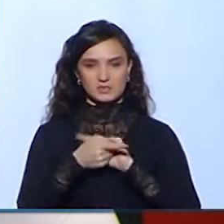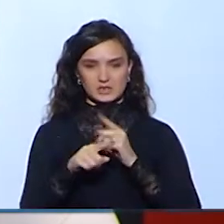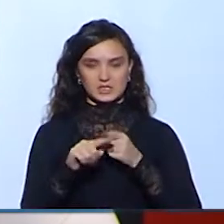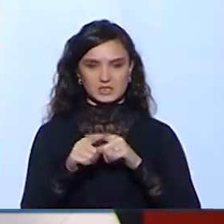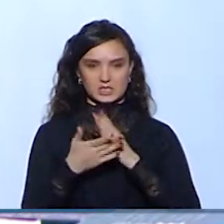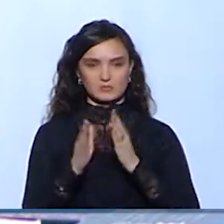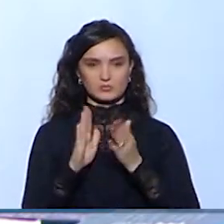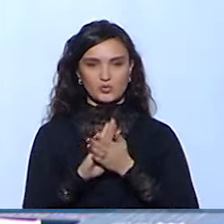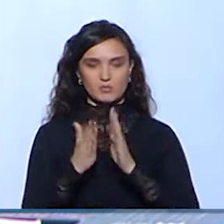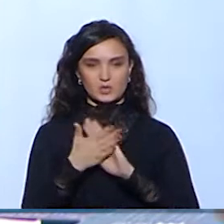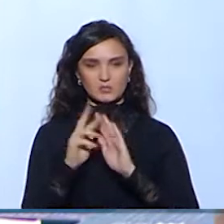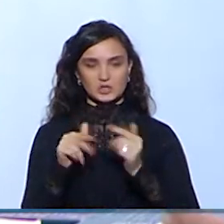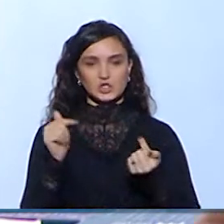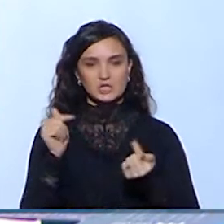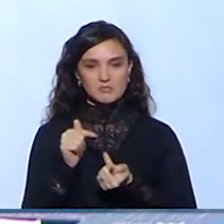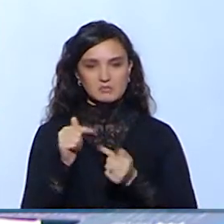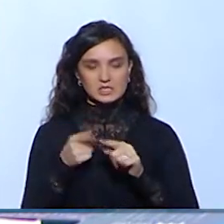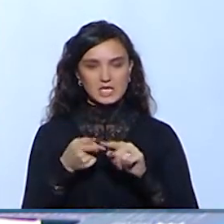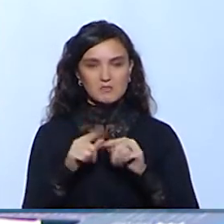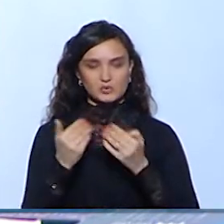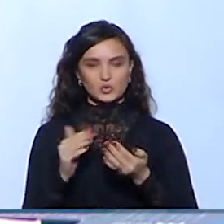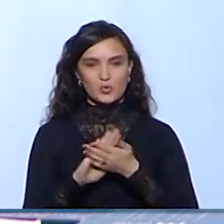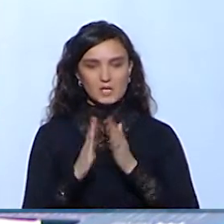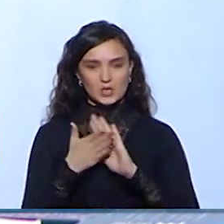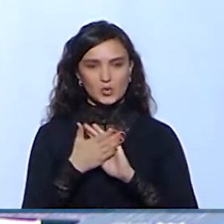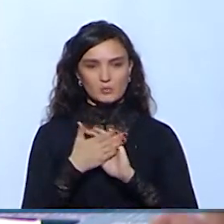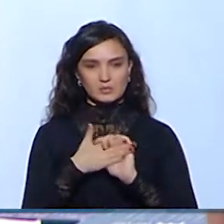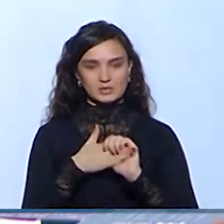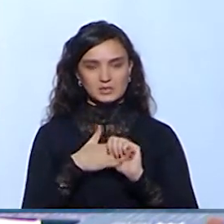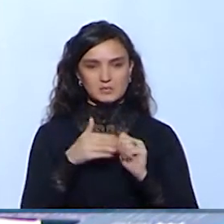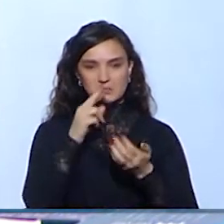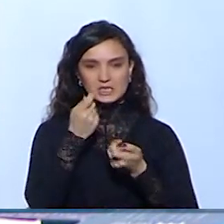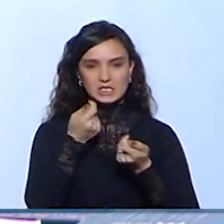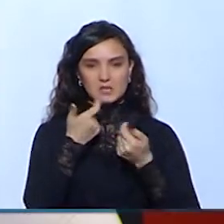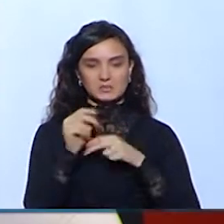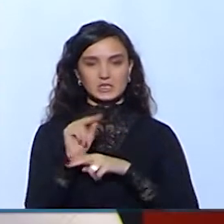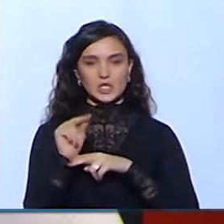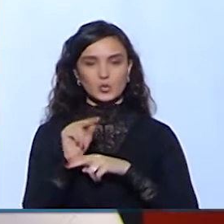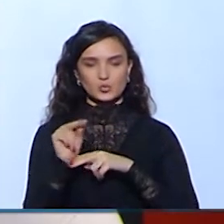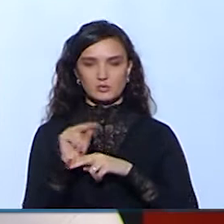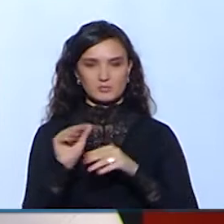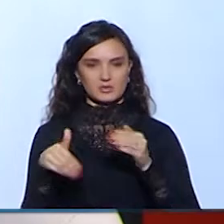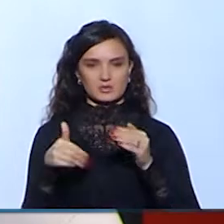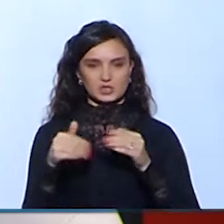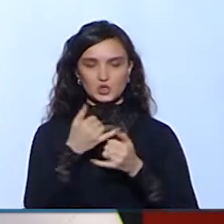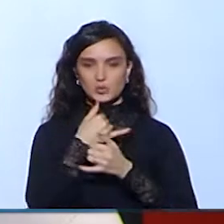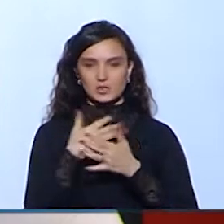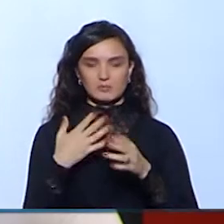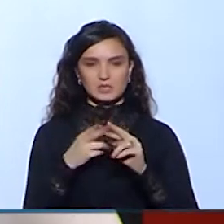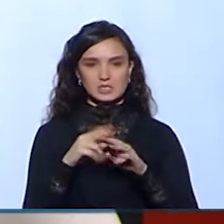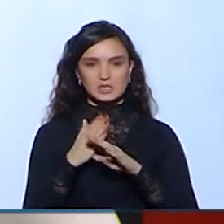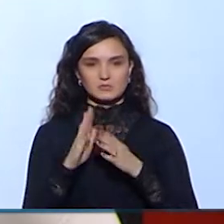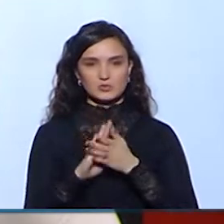არის მდგომარეობა და შესაბამისად ამ მდგომარეობის, ვთქვათ, მედიკამენტით განკურნება არ ხდება შეუძლებელი. ანუ ეს